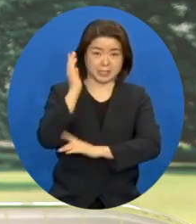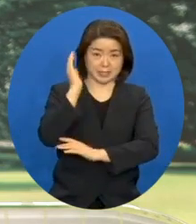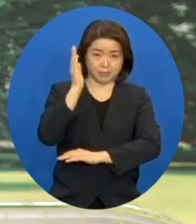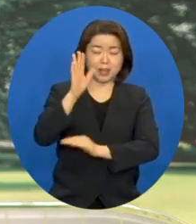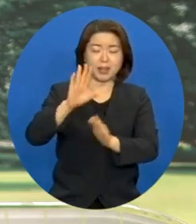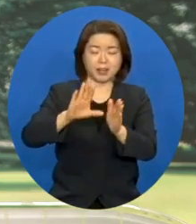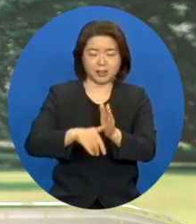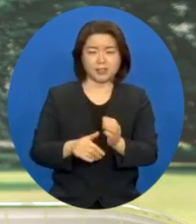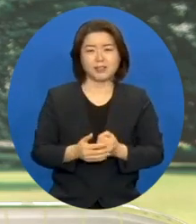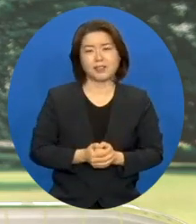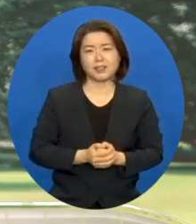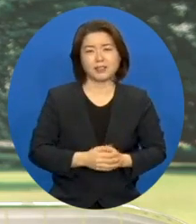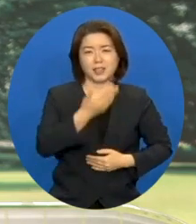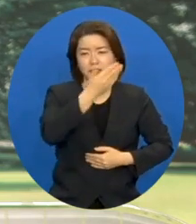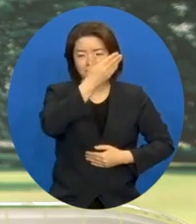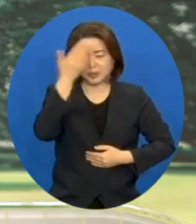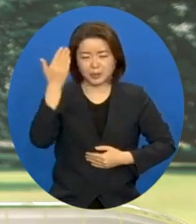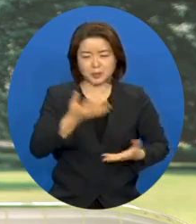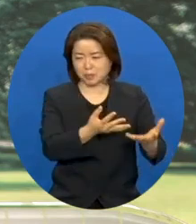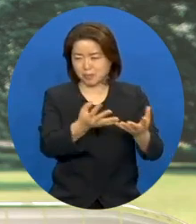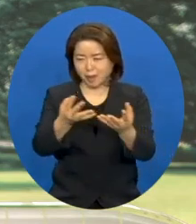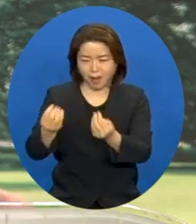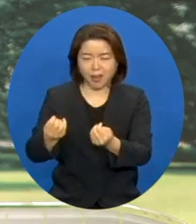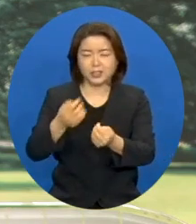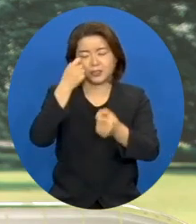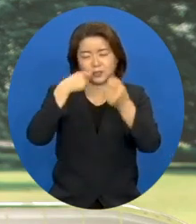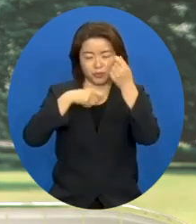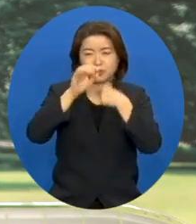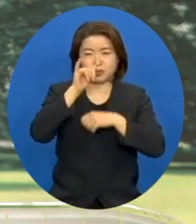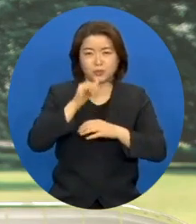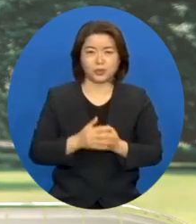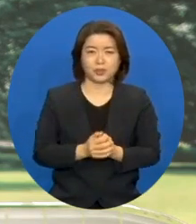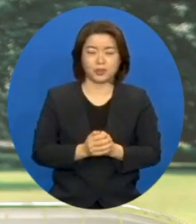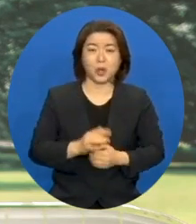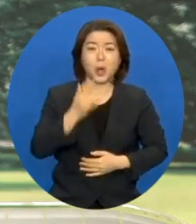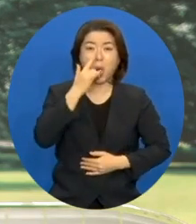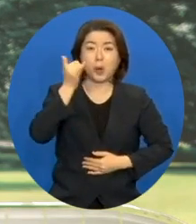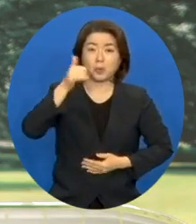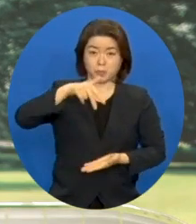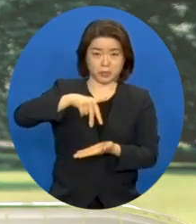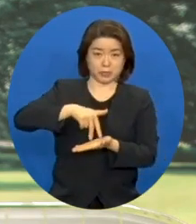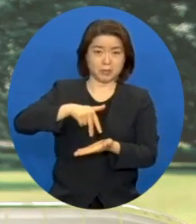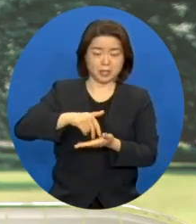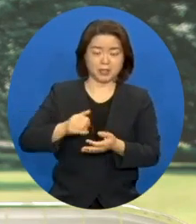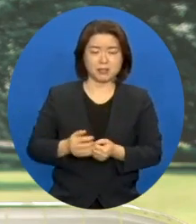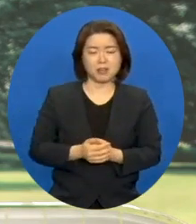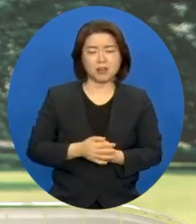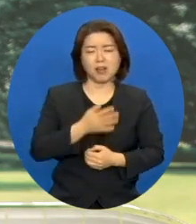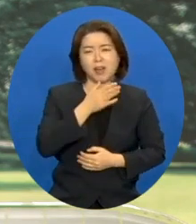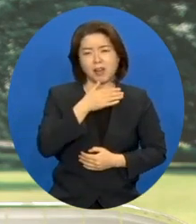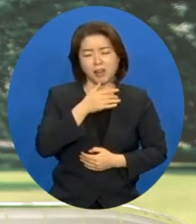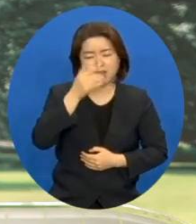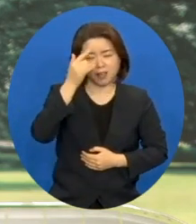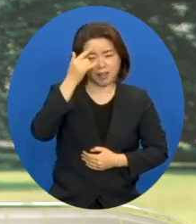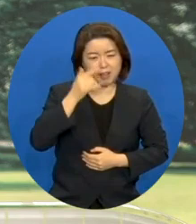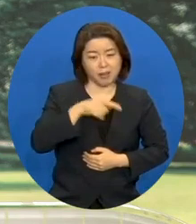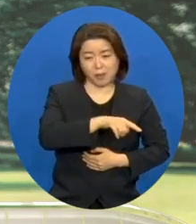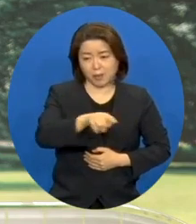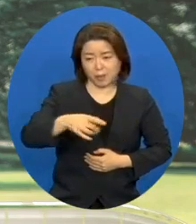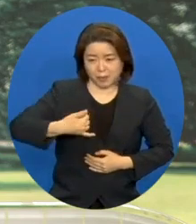많은 청년들이 울더라고요. 부모 세대의 입장에서 자녀들에게 미안한